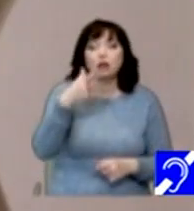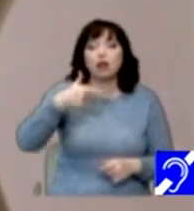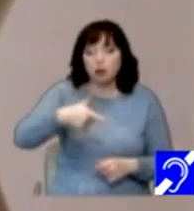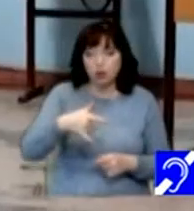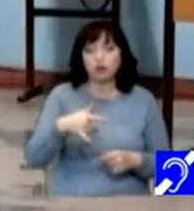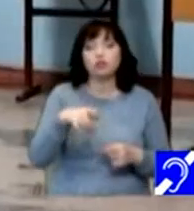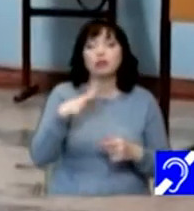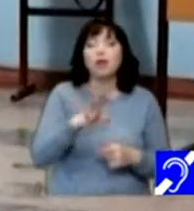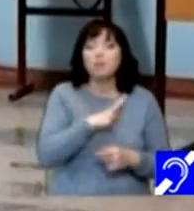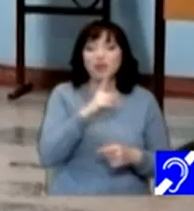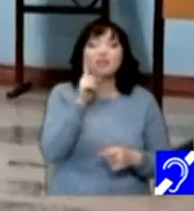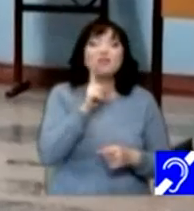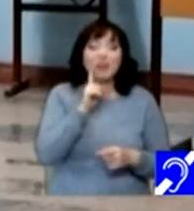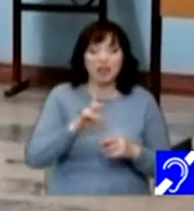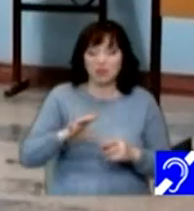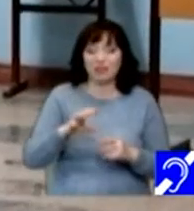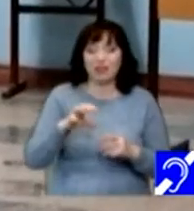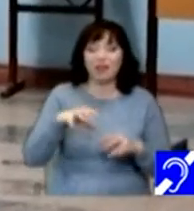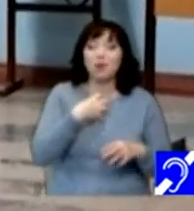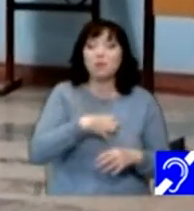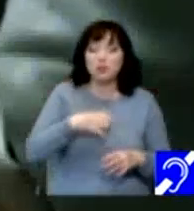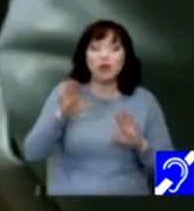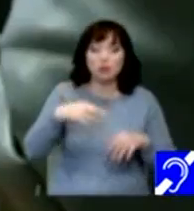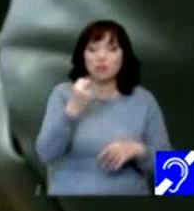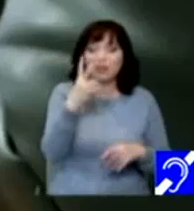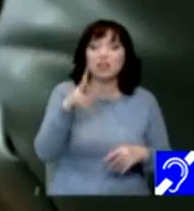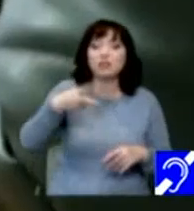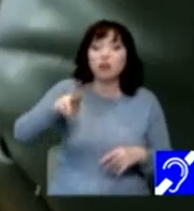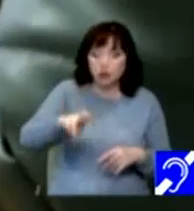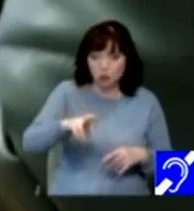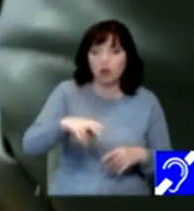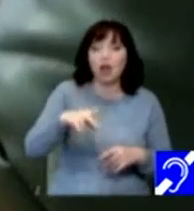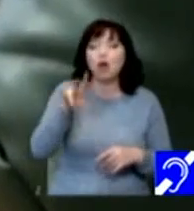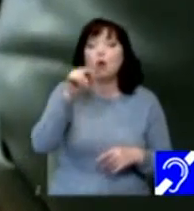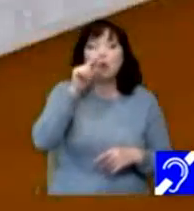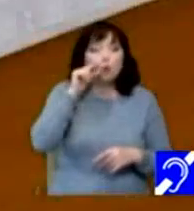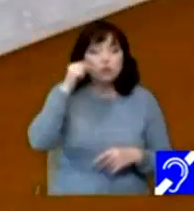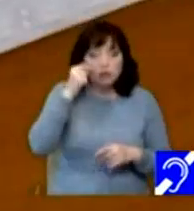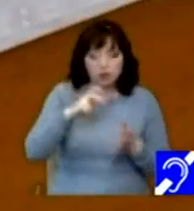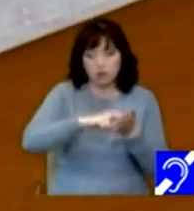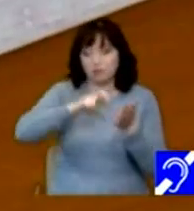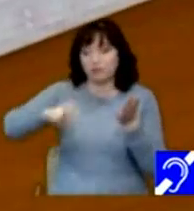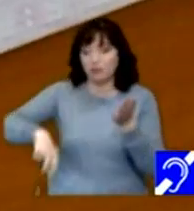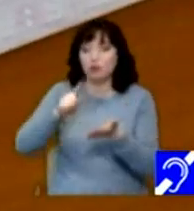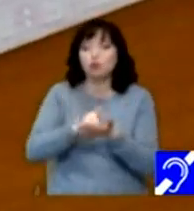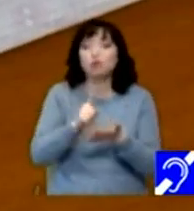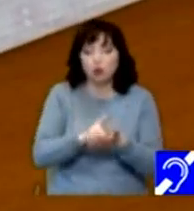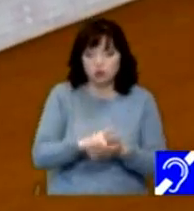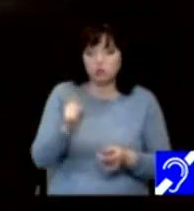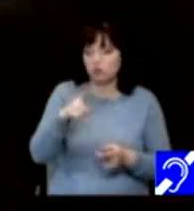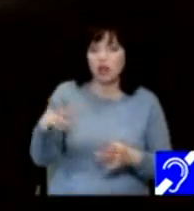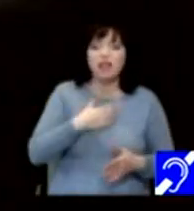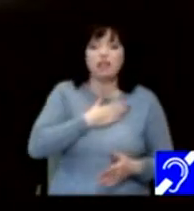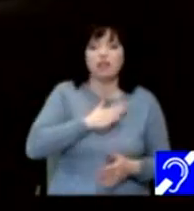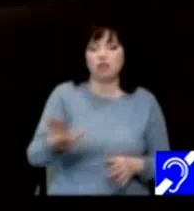primar interimar al municipiului Bălți după ce în 12 iulie Renato Usat i-a anunțat că demisionează din funcție, nemulțumit de